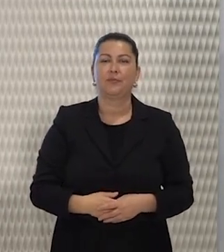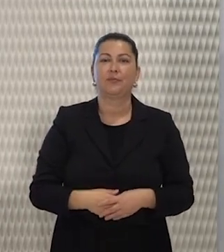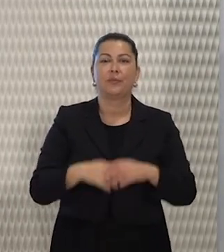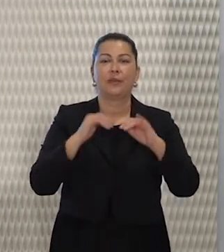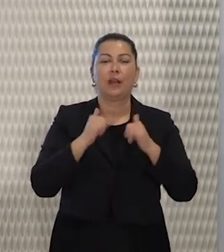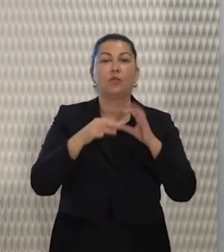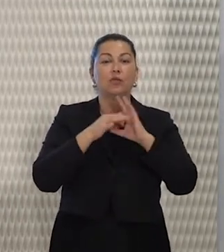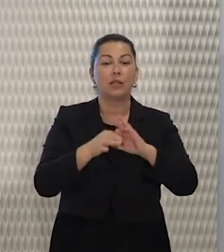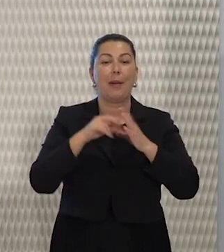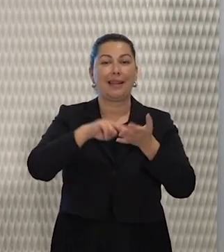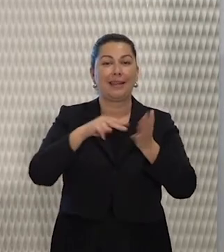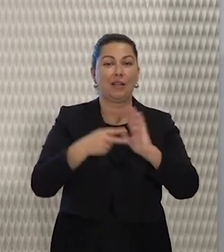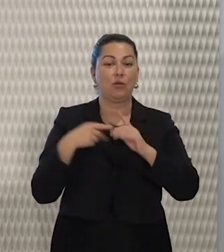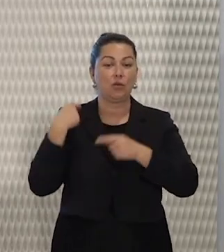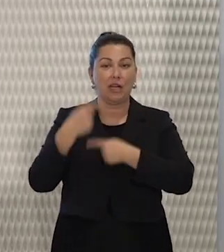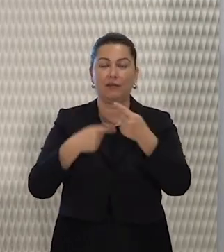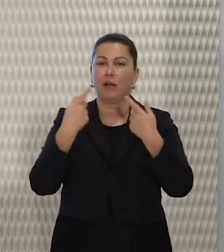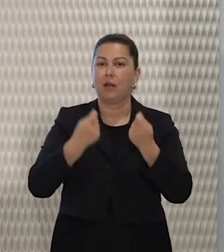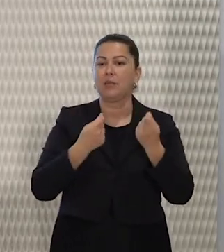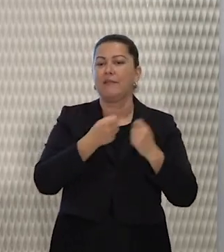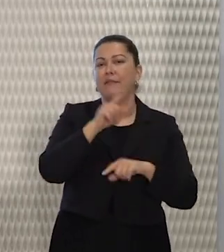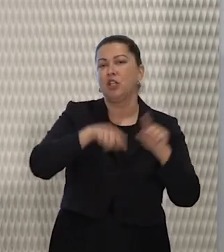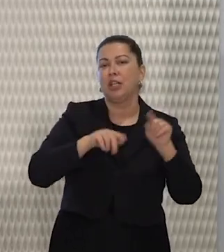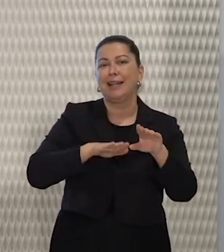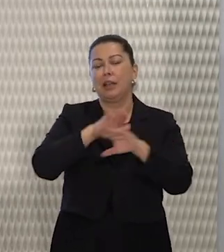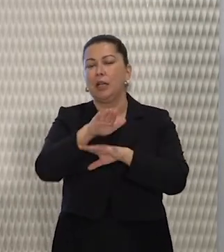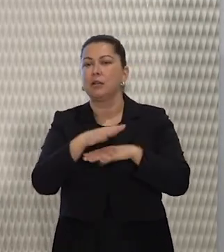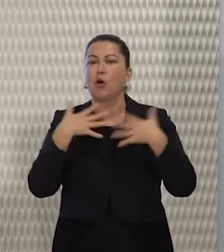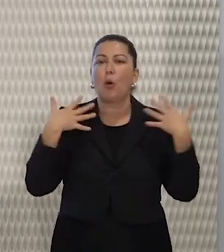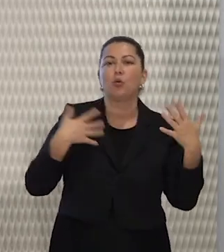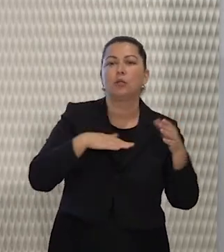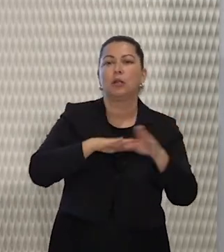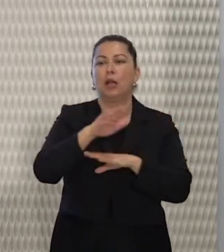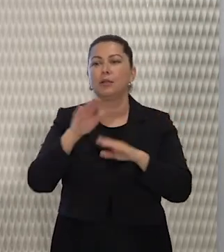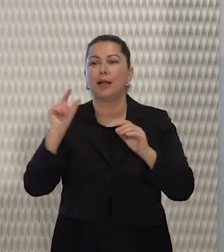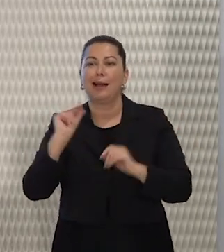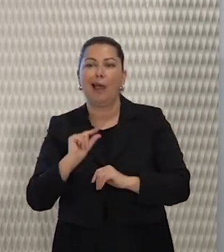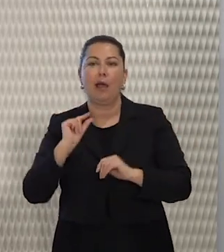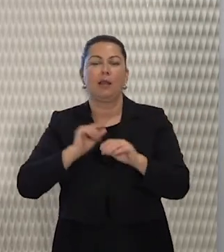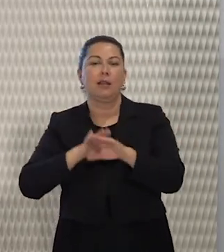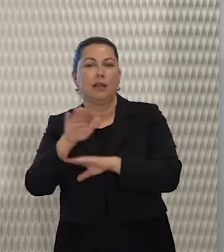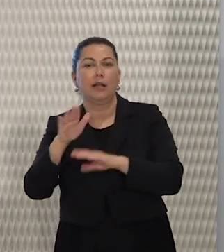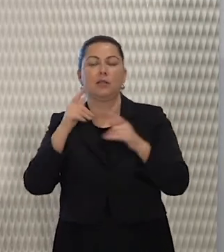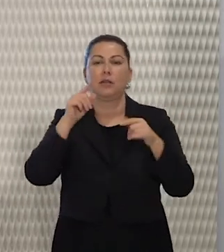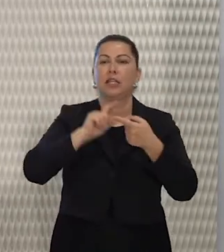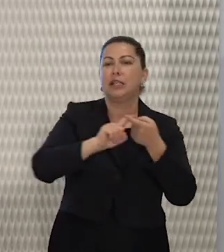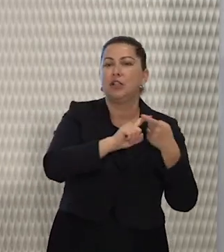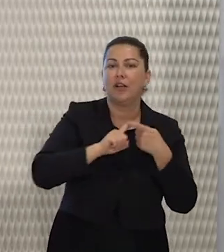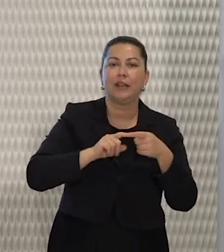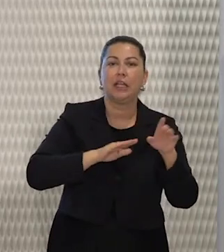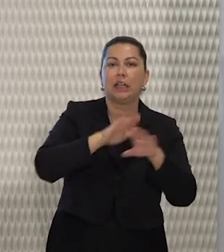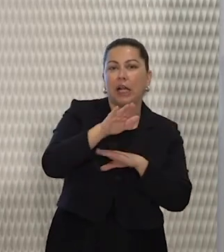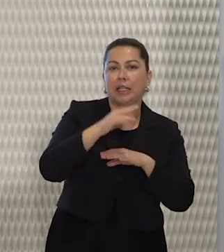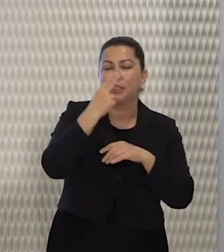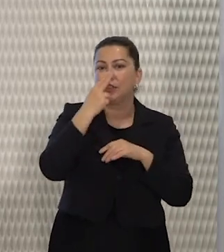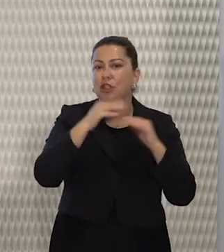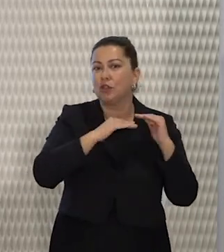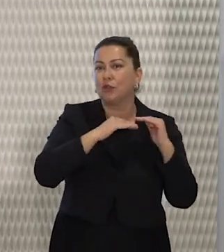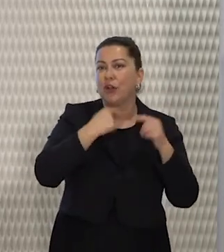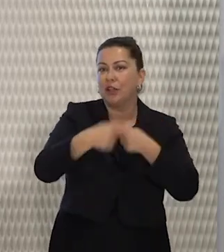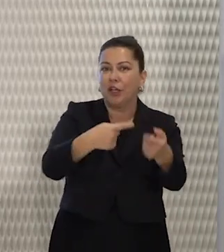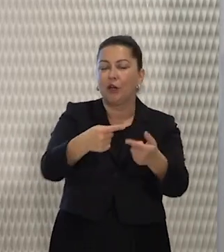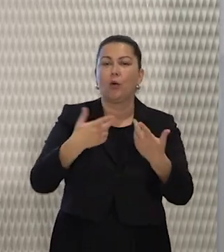Hinsichtlich technologischer Entwicklungen gibt es einige Trends, große Trends, kleinere Trends, gesellschaftliche Trends. Und bevor